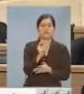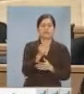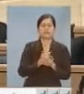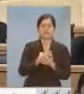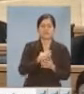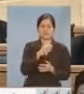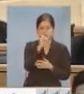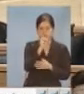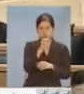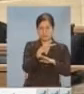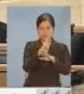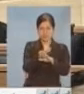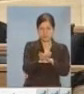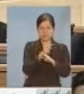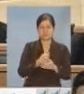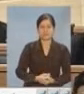านว่